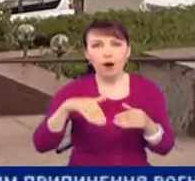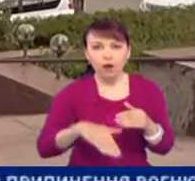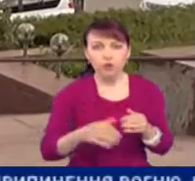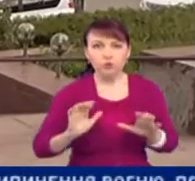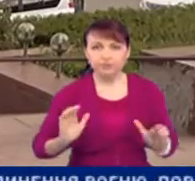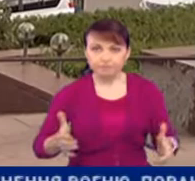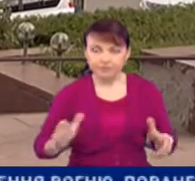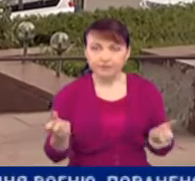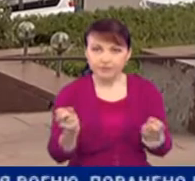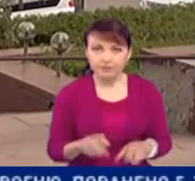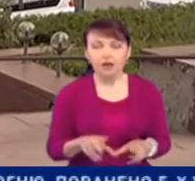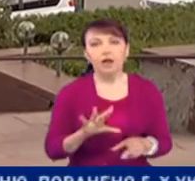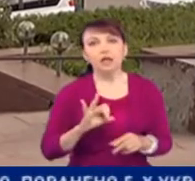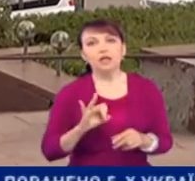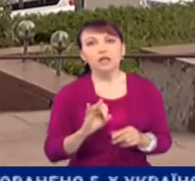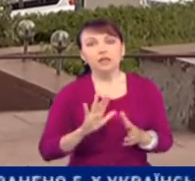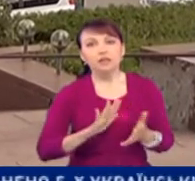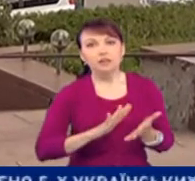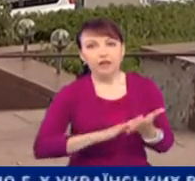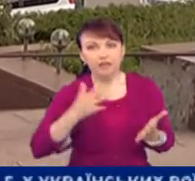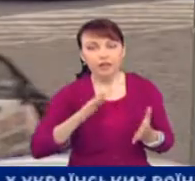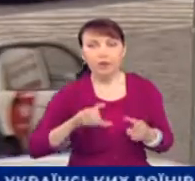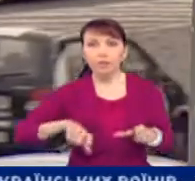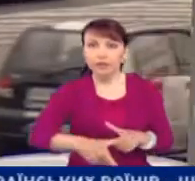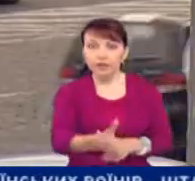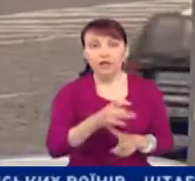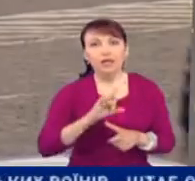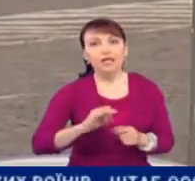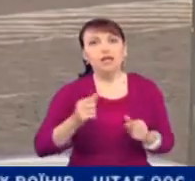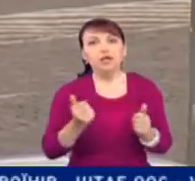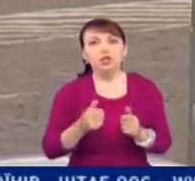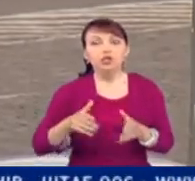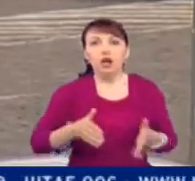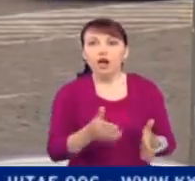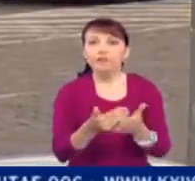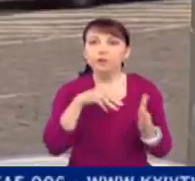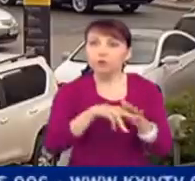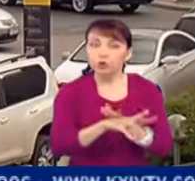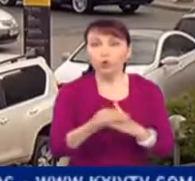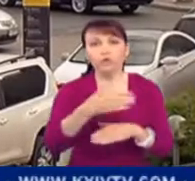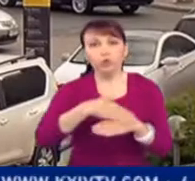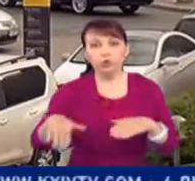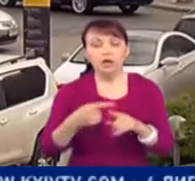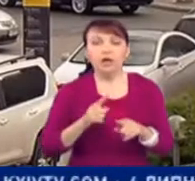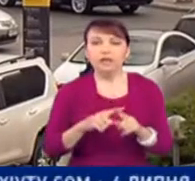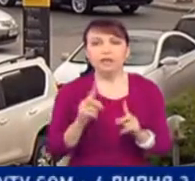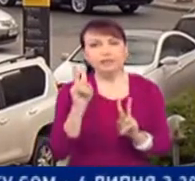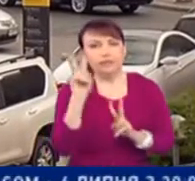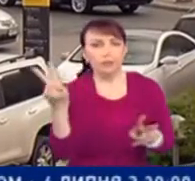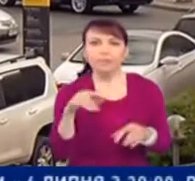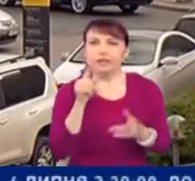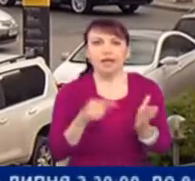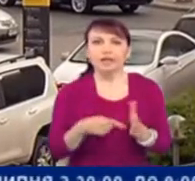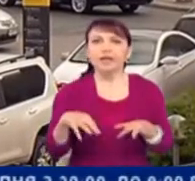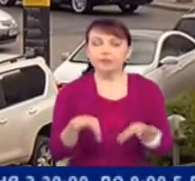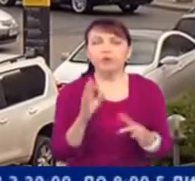плиткою обладнають не лише саму будівлю, а й шлях від метро й прилеглі вулиці. Неоднозначне питання з транспортом. Є пропозиція